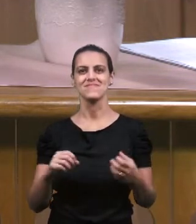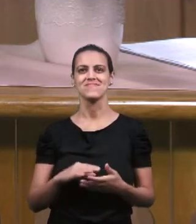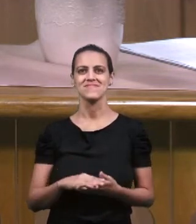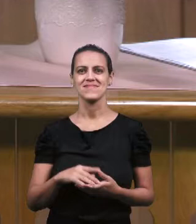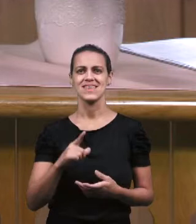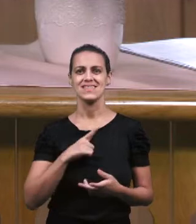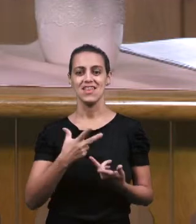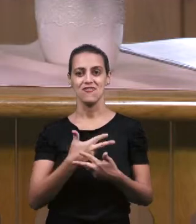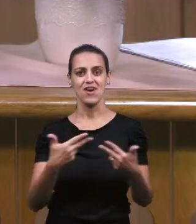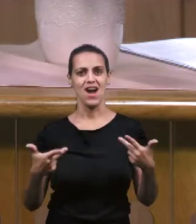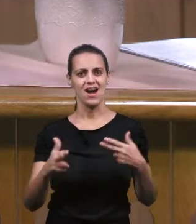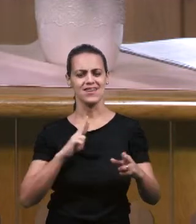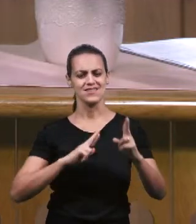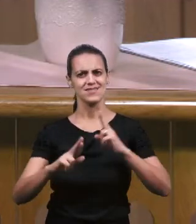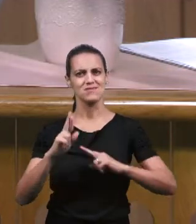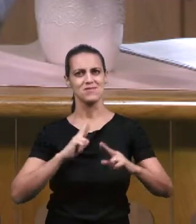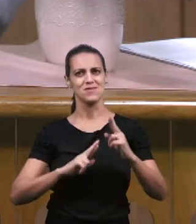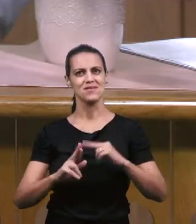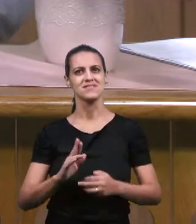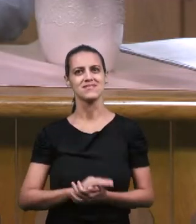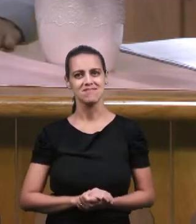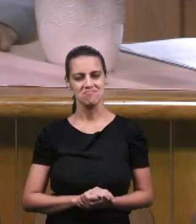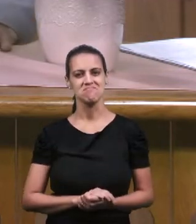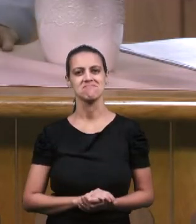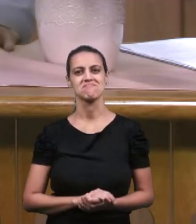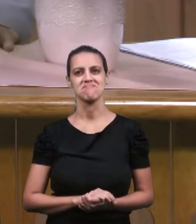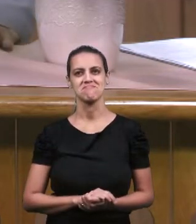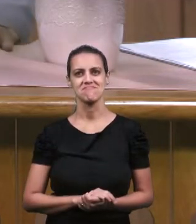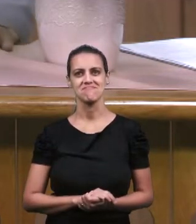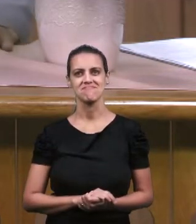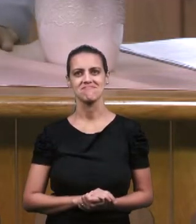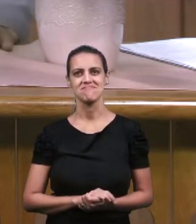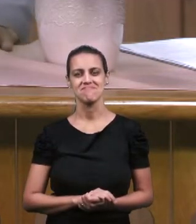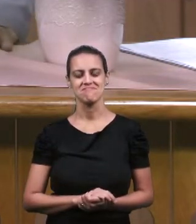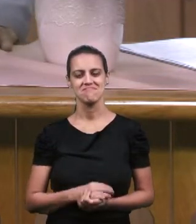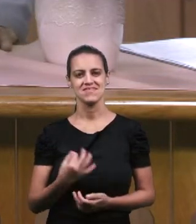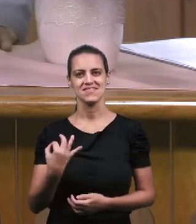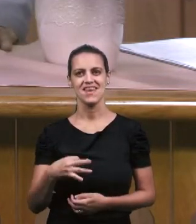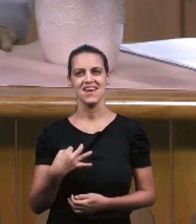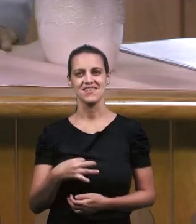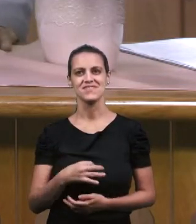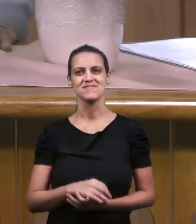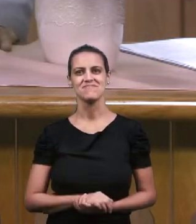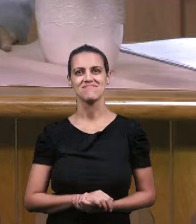continuer à parler de cette œuvre. Il y a beaucoup ici, une réponse difficile.